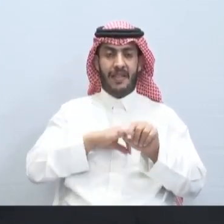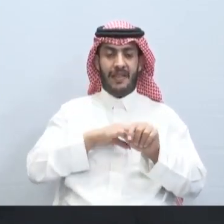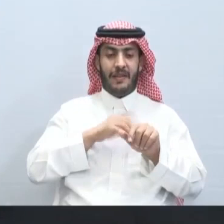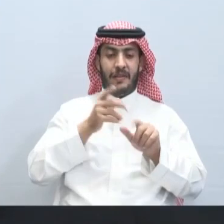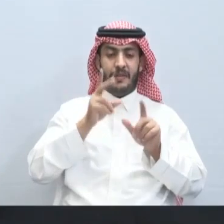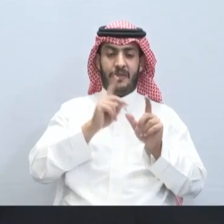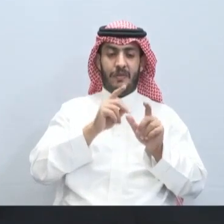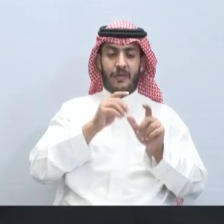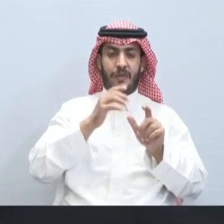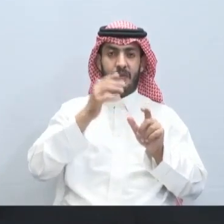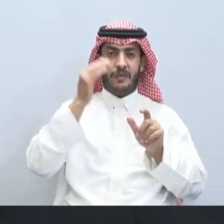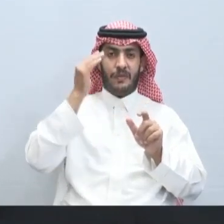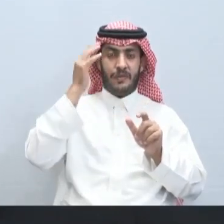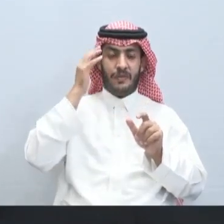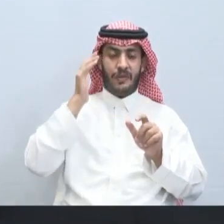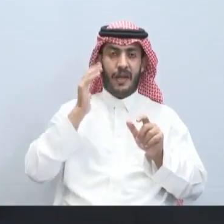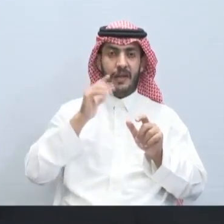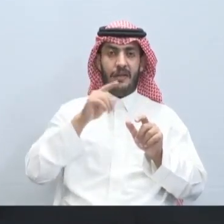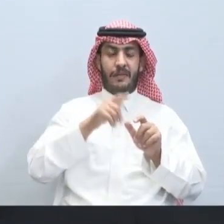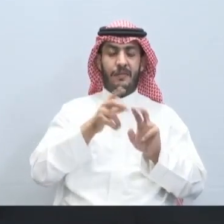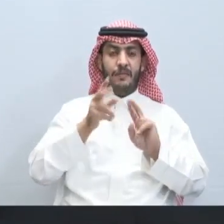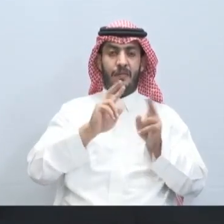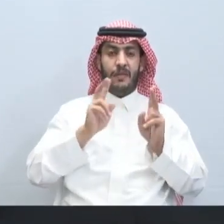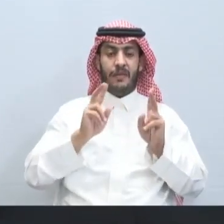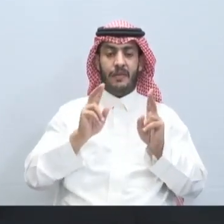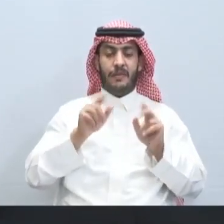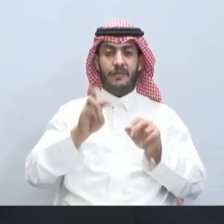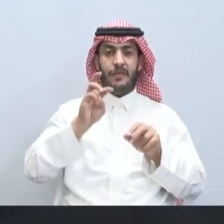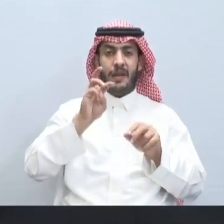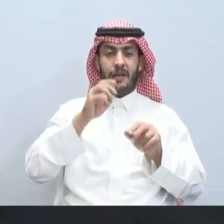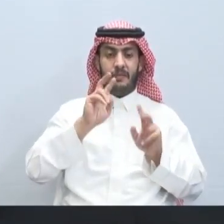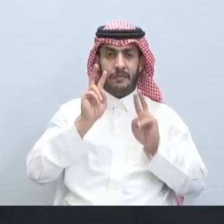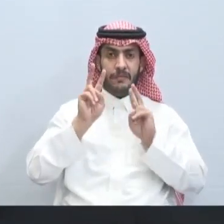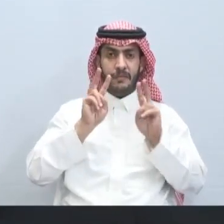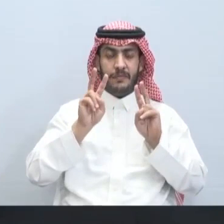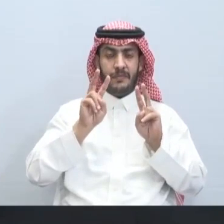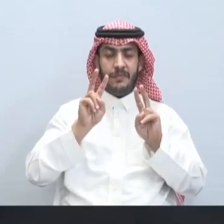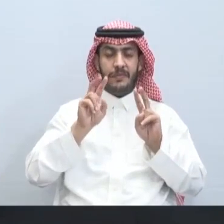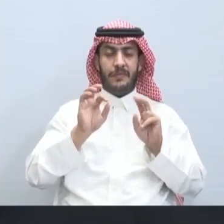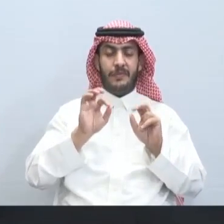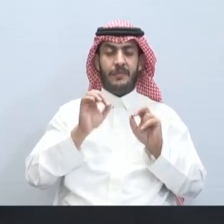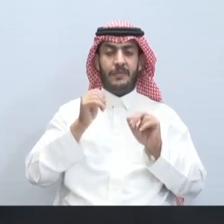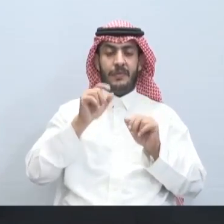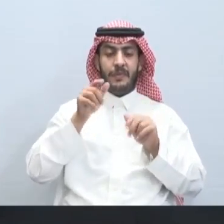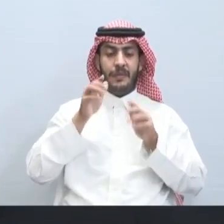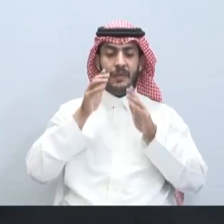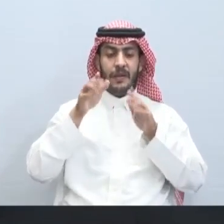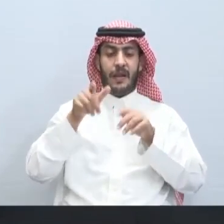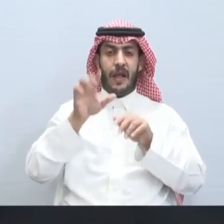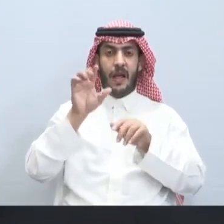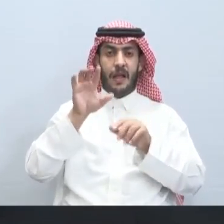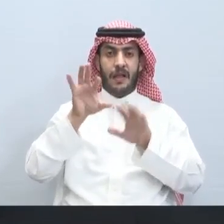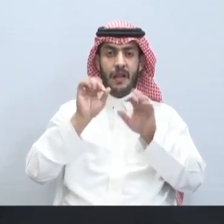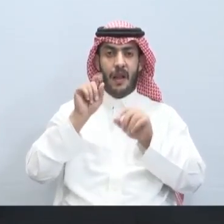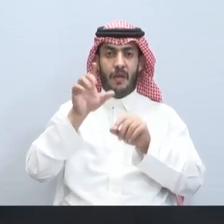اهتمام بالشعر المجعد ولكن بدرجه اقل وبالتالي الشركه لاحظنا في ذلك المثال ان ركزت على الخيار